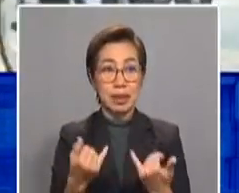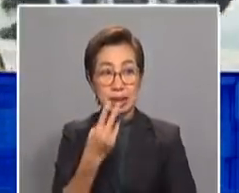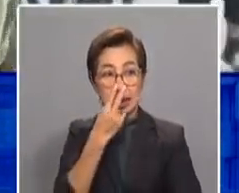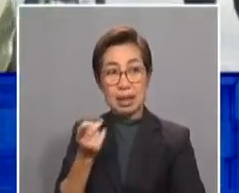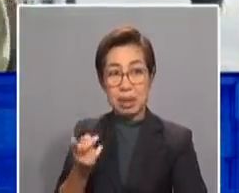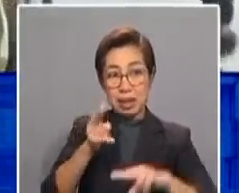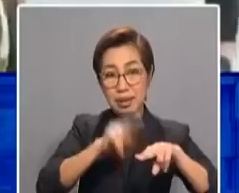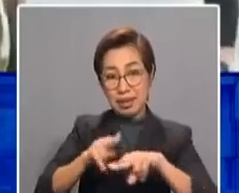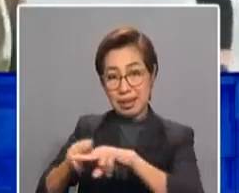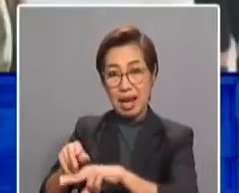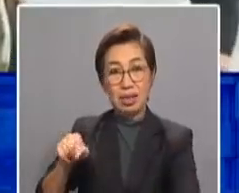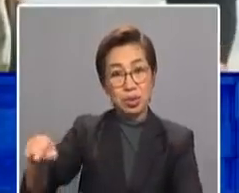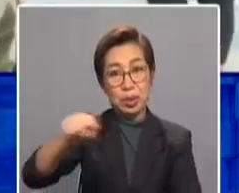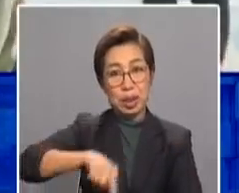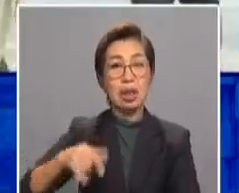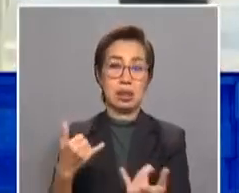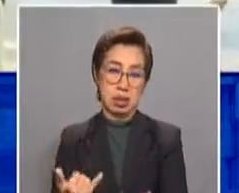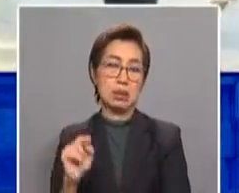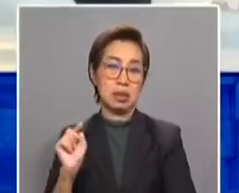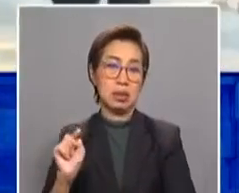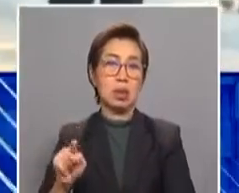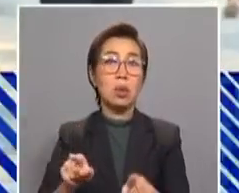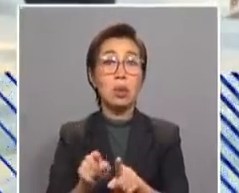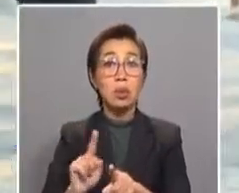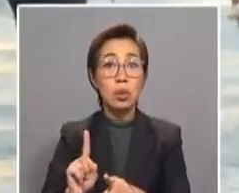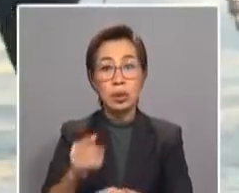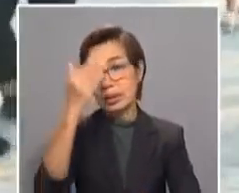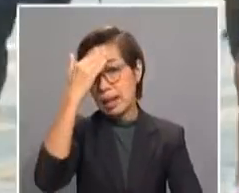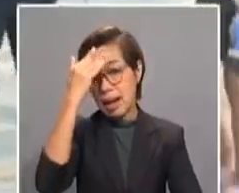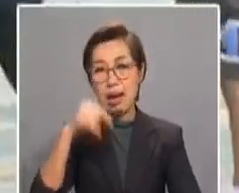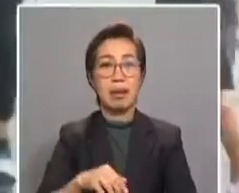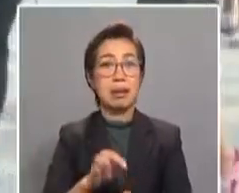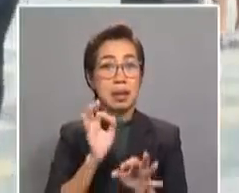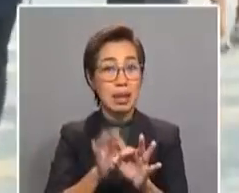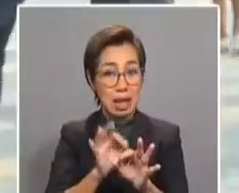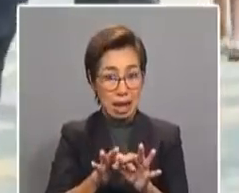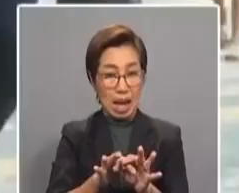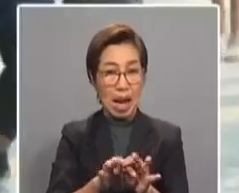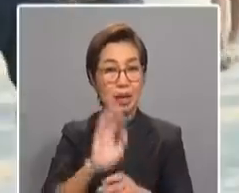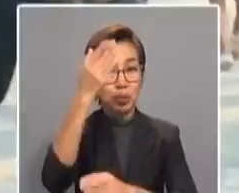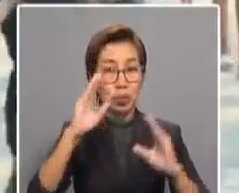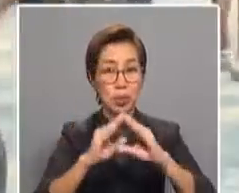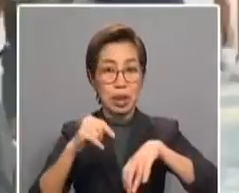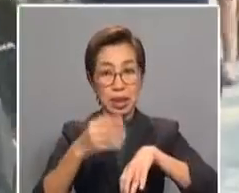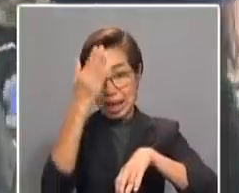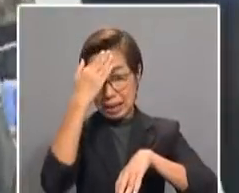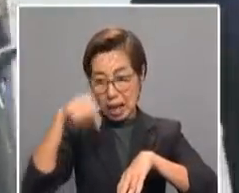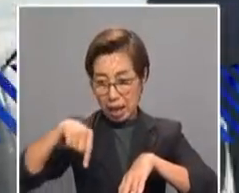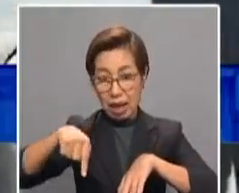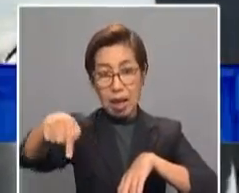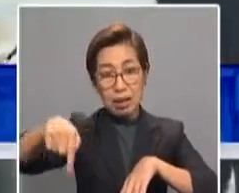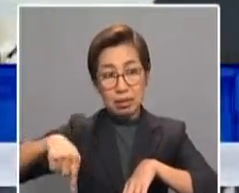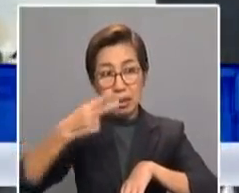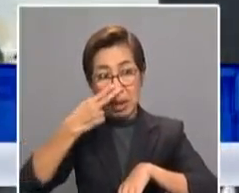นี้นะคะก็คือบรรยากาศล่าสุดนะคะที่บริเวณด้านหน้าอาคารสำนักงานใหญ่ของ SCB นะคะจะเห็น